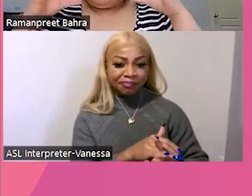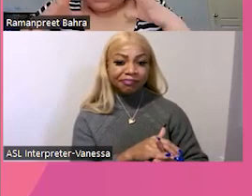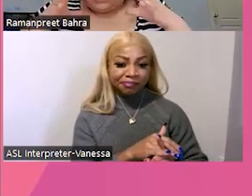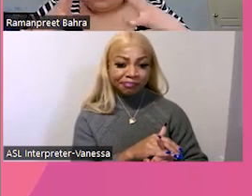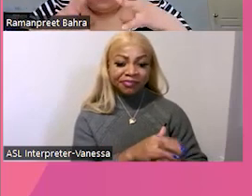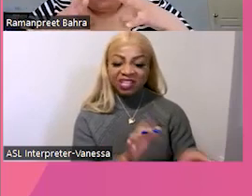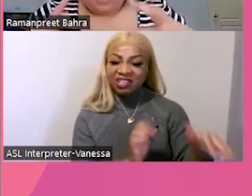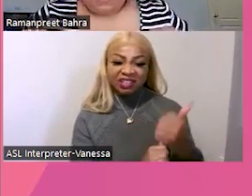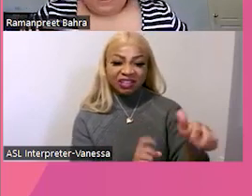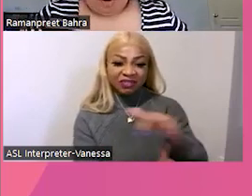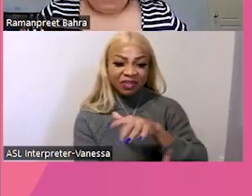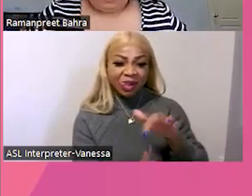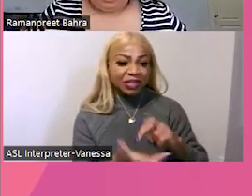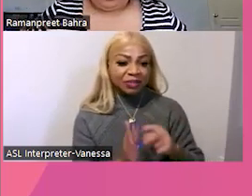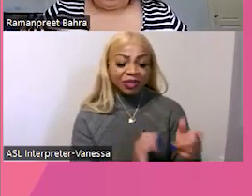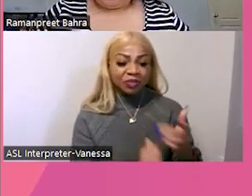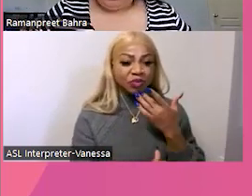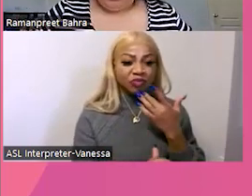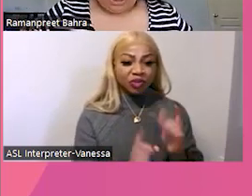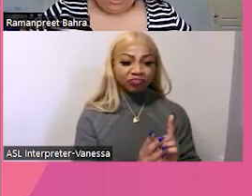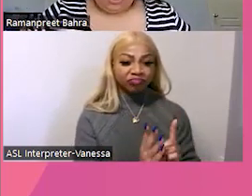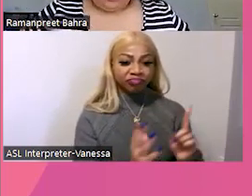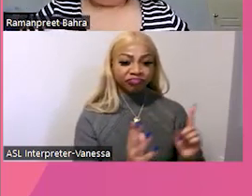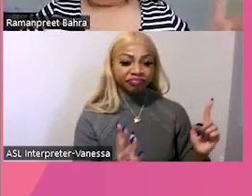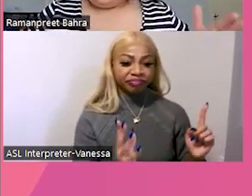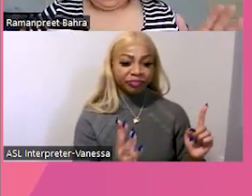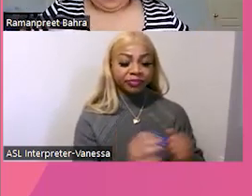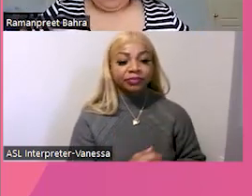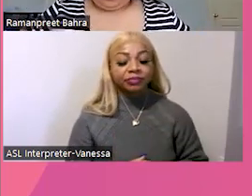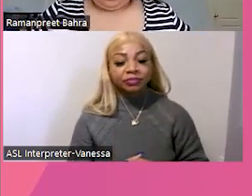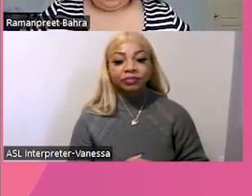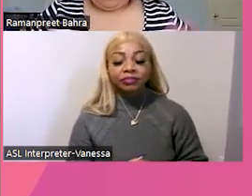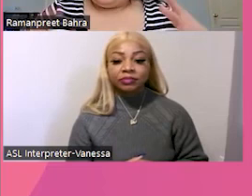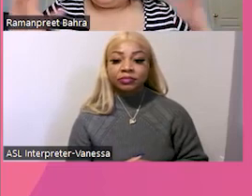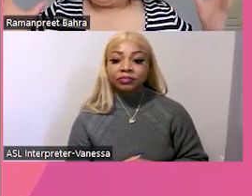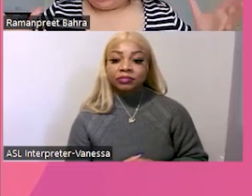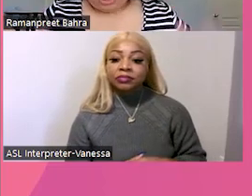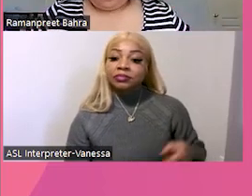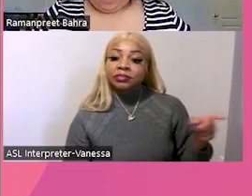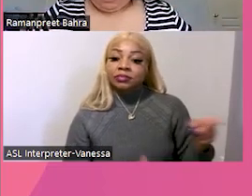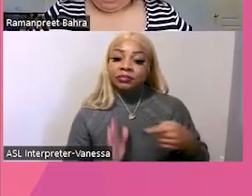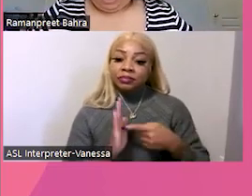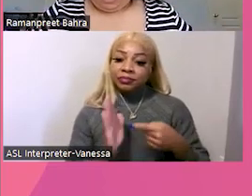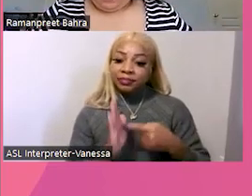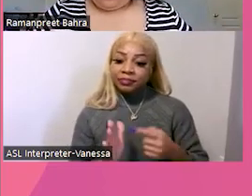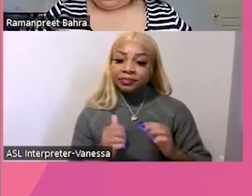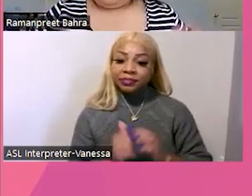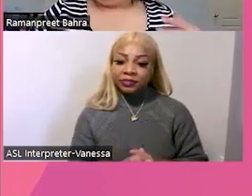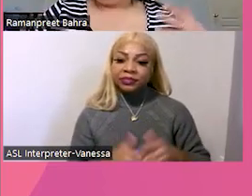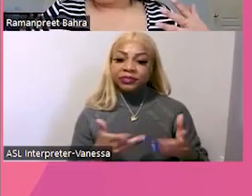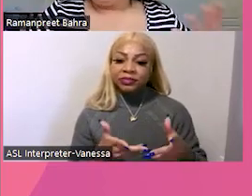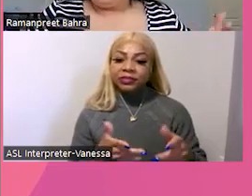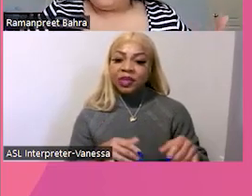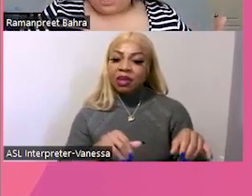façon dont elles prennent l'espace qu'il devrait leur revenir littéralement et figurativement. Sally, par